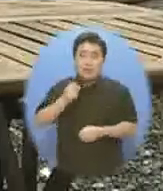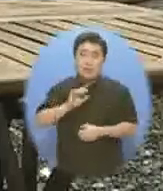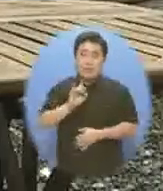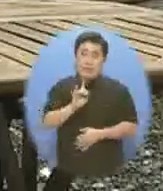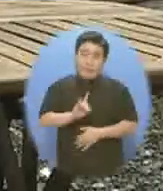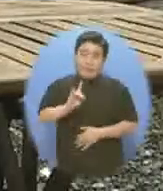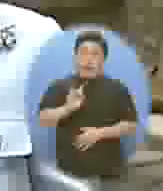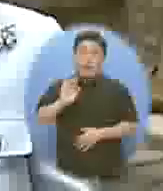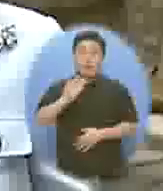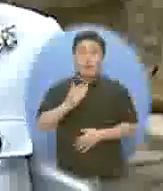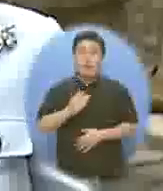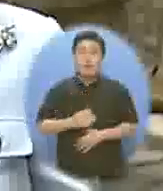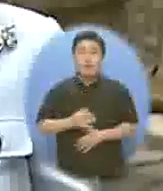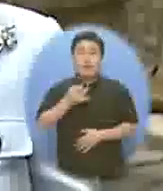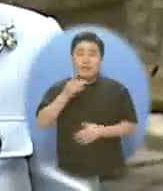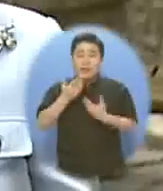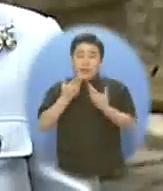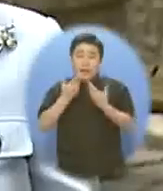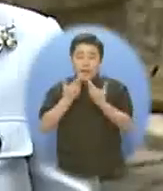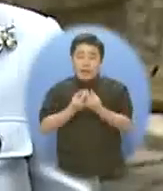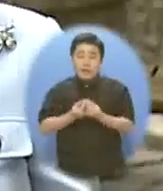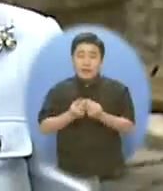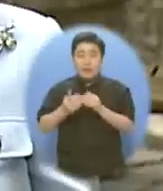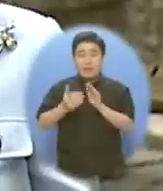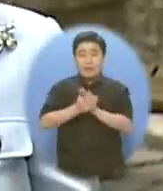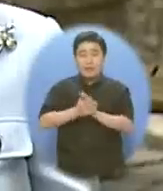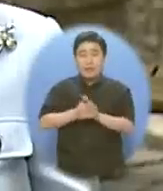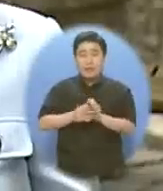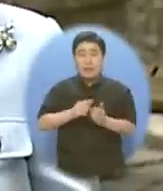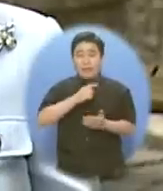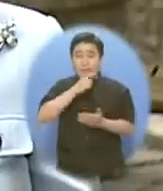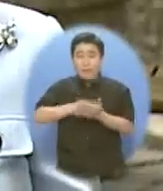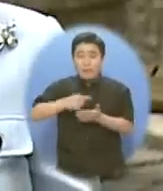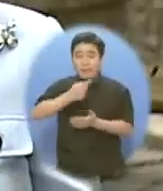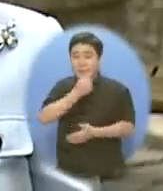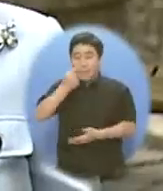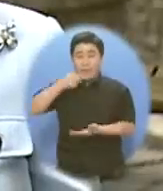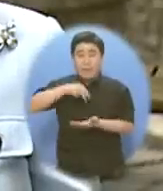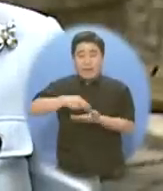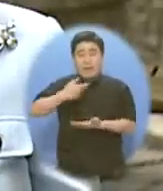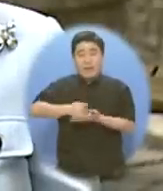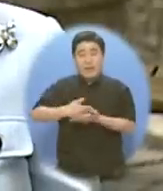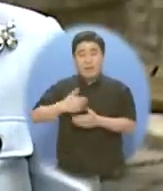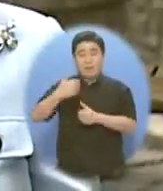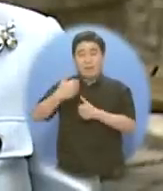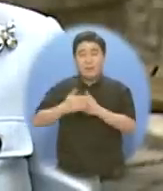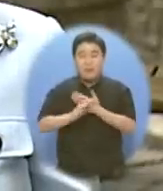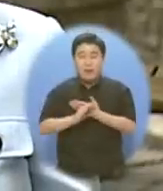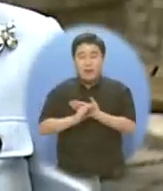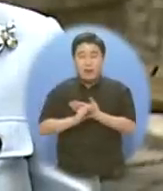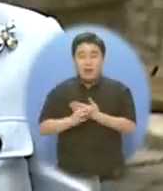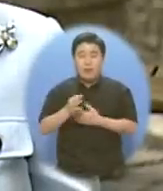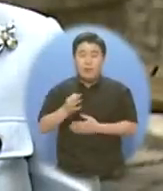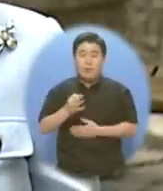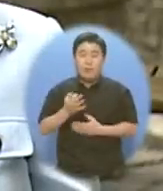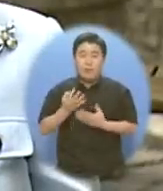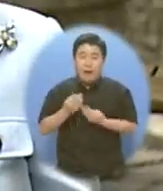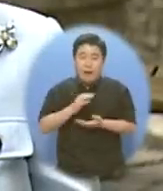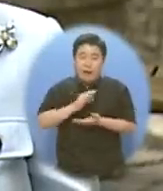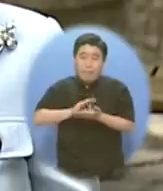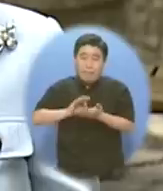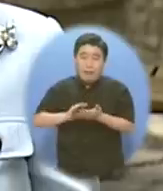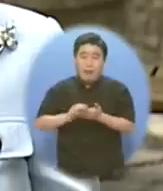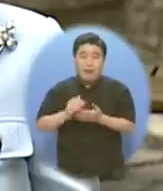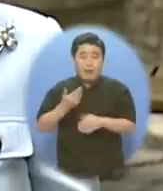대게 되거든요 이를테면 친구가 빚보증을서 달라고 그러면은 뭐 이번에 돈이 많이 들어갔고 누구도서 줬기 때문에 안